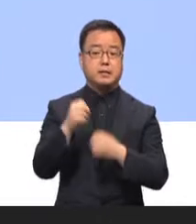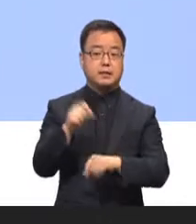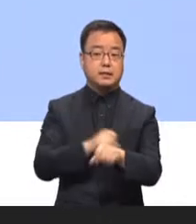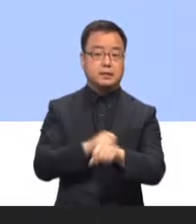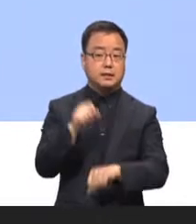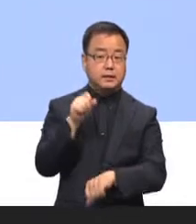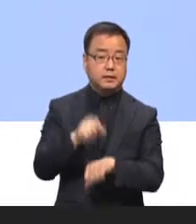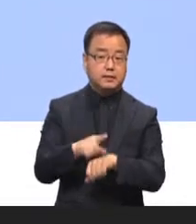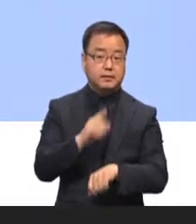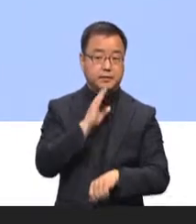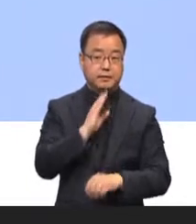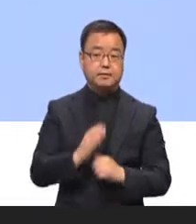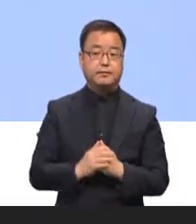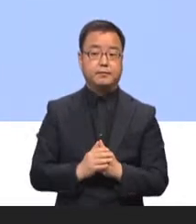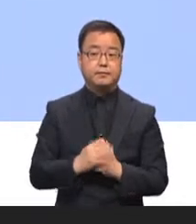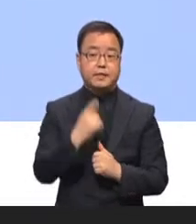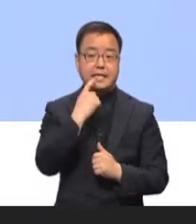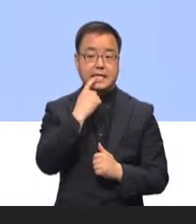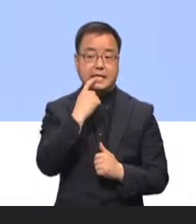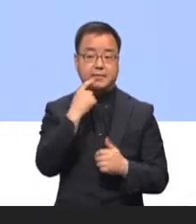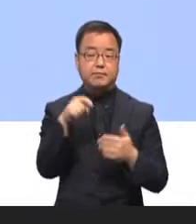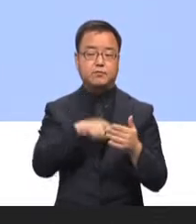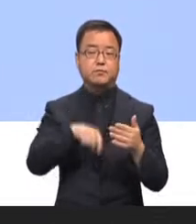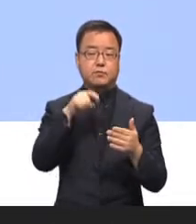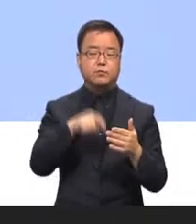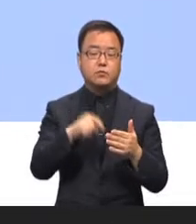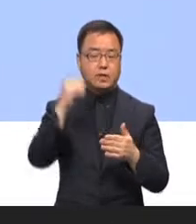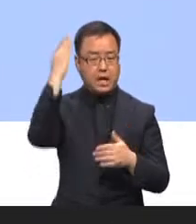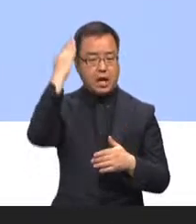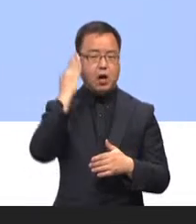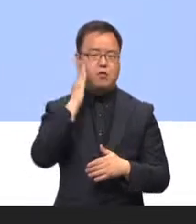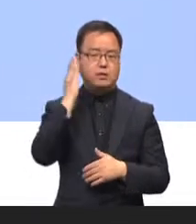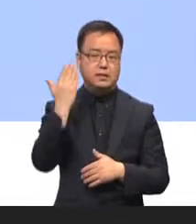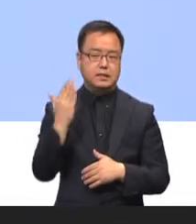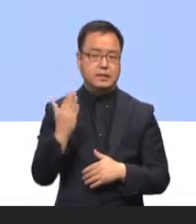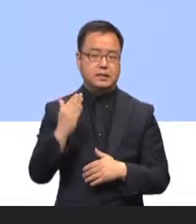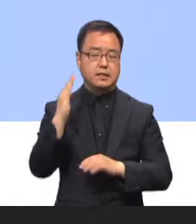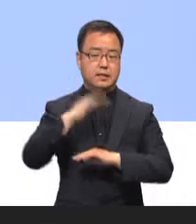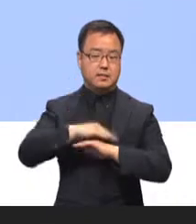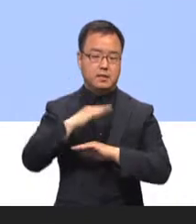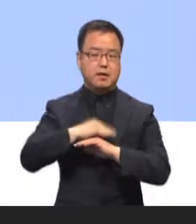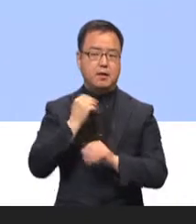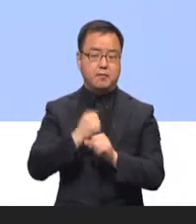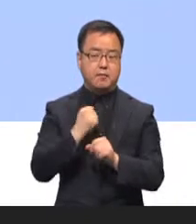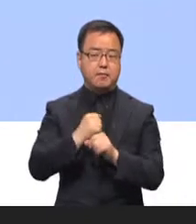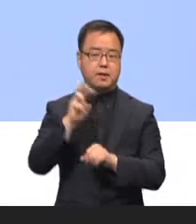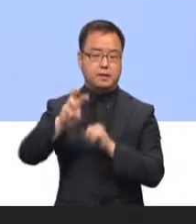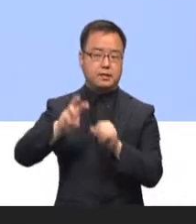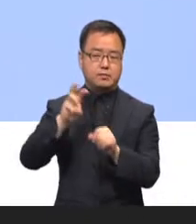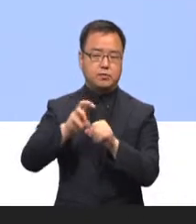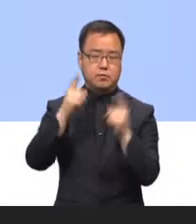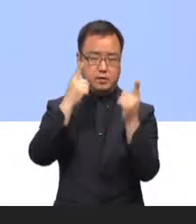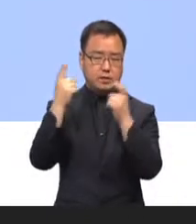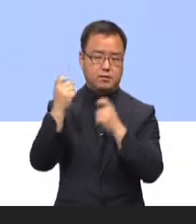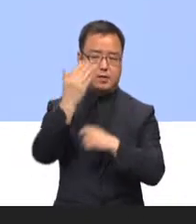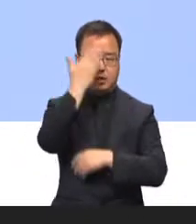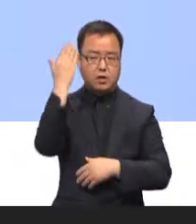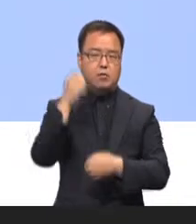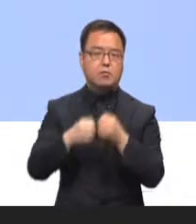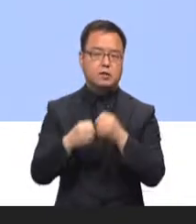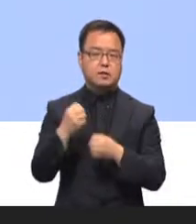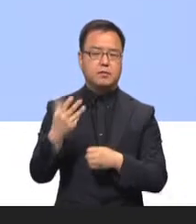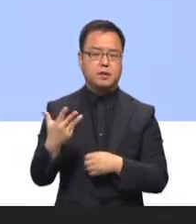있겠습니다 4 입속의 검은 잎 발간 30주년을 기념하는 젊은 시인 8 18인의 허 정 씨